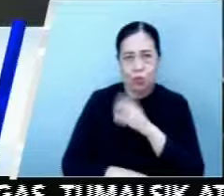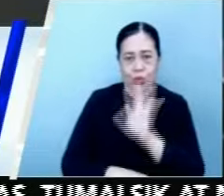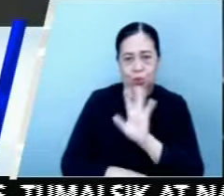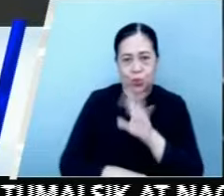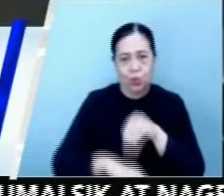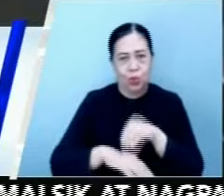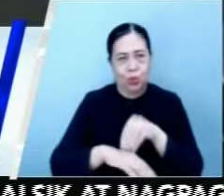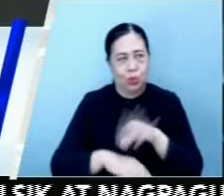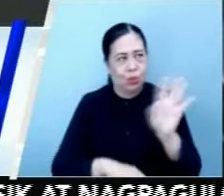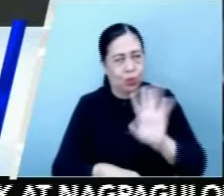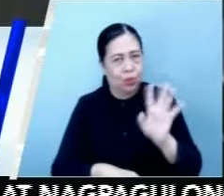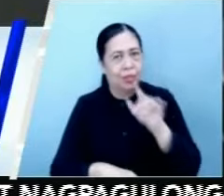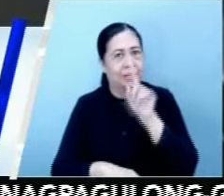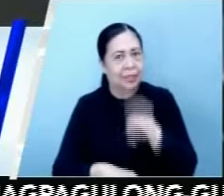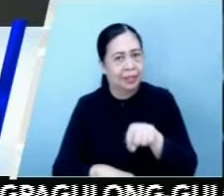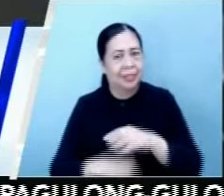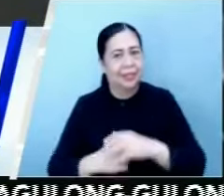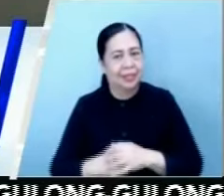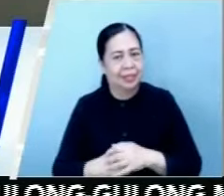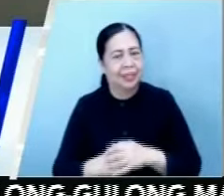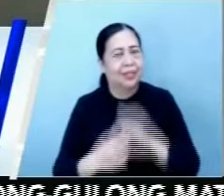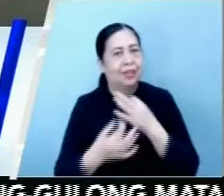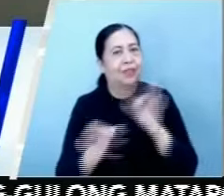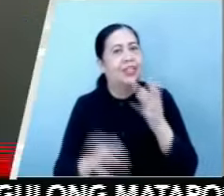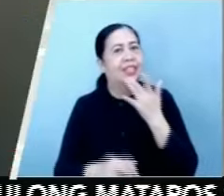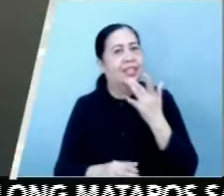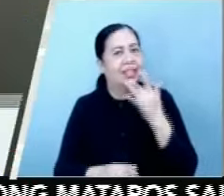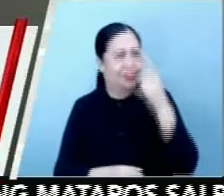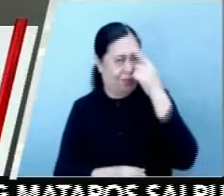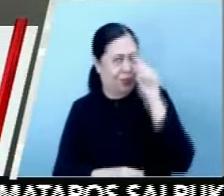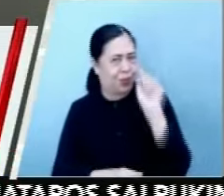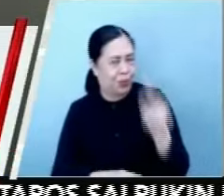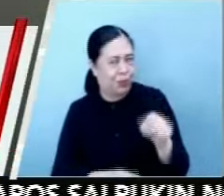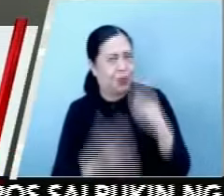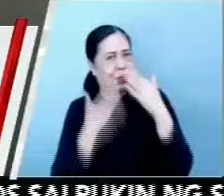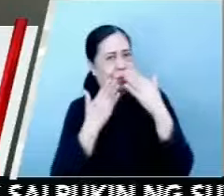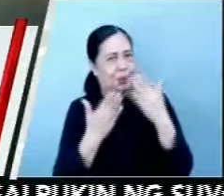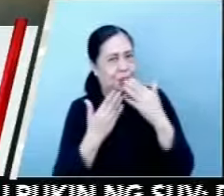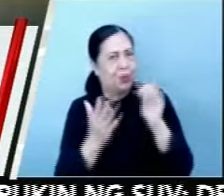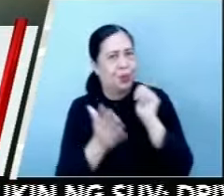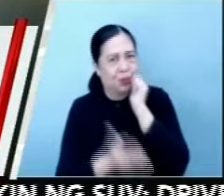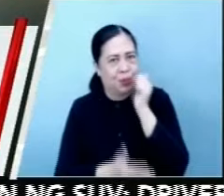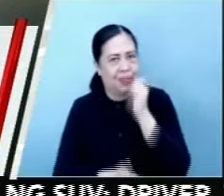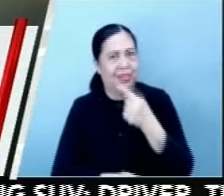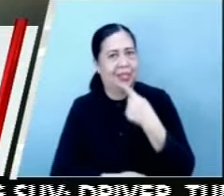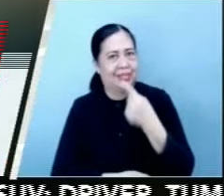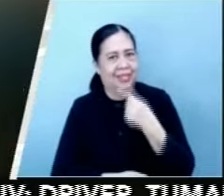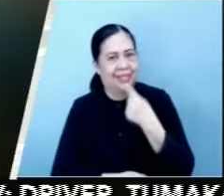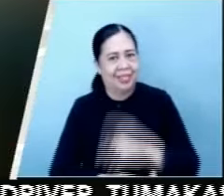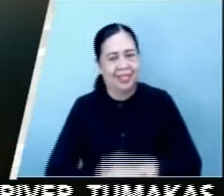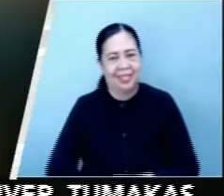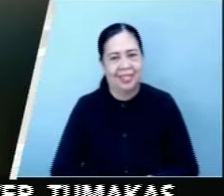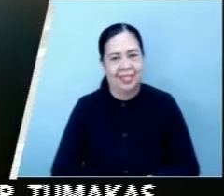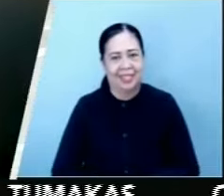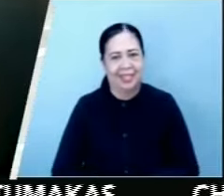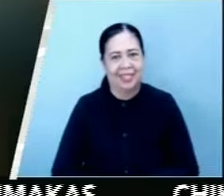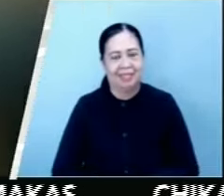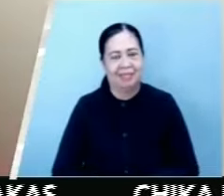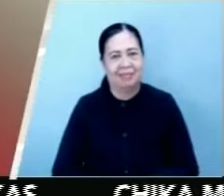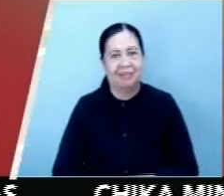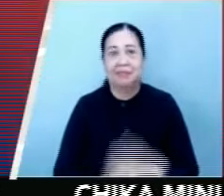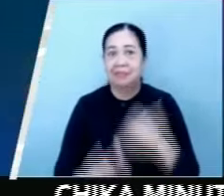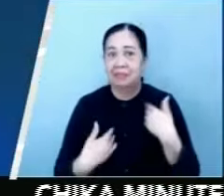tindihan. Isa po yung freebies para sa inyo po. Yan, pasasalamat po. Yan lagi ko pong sinasabi. May